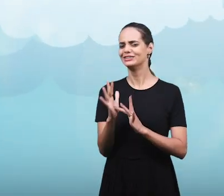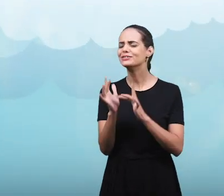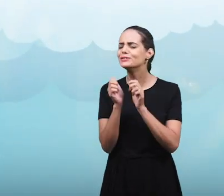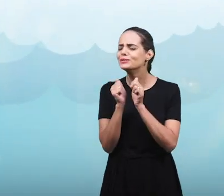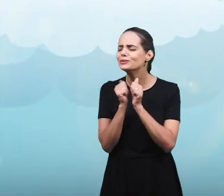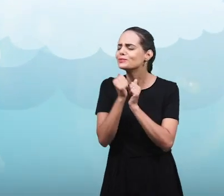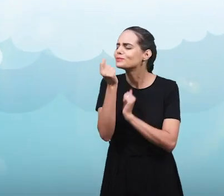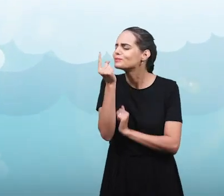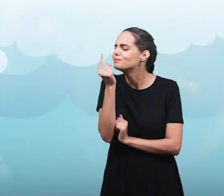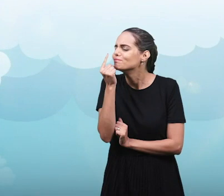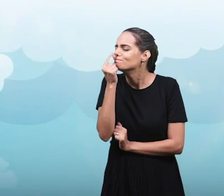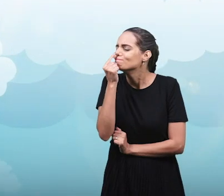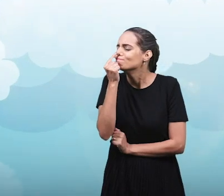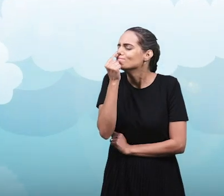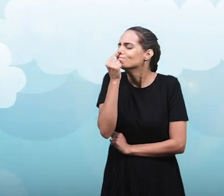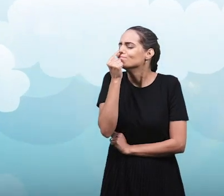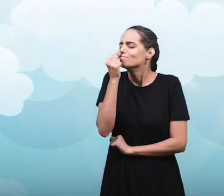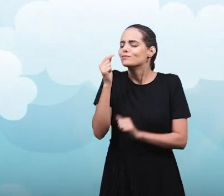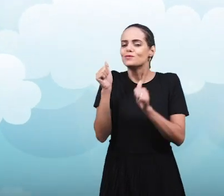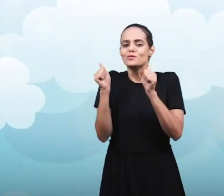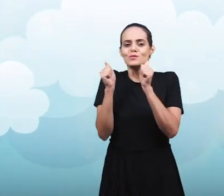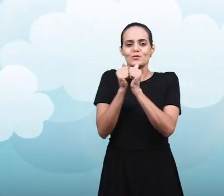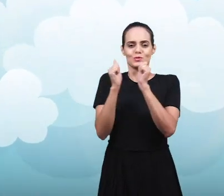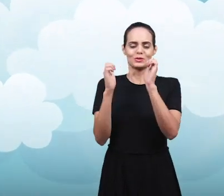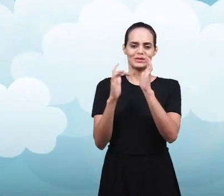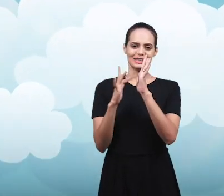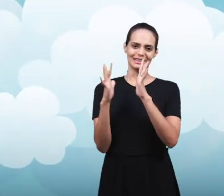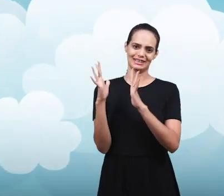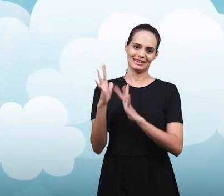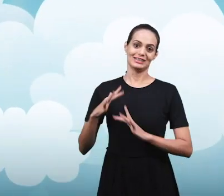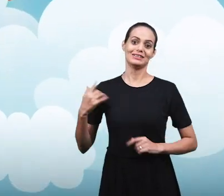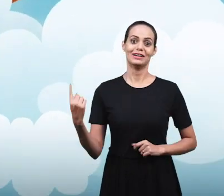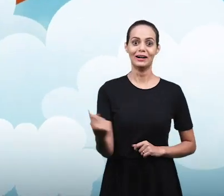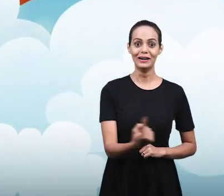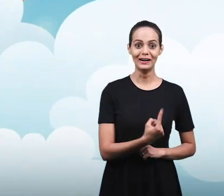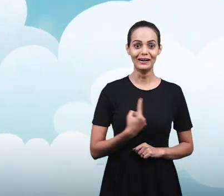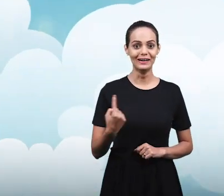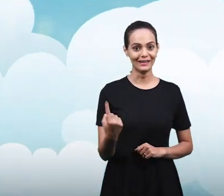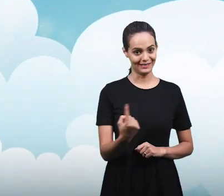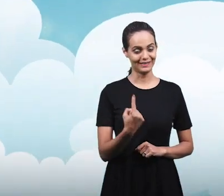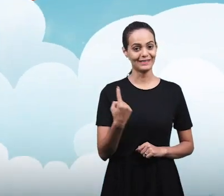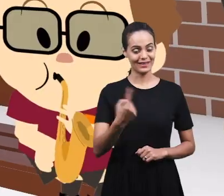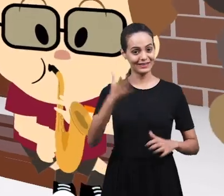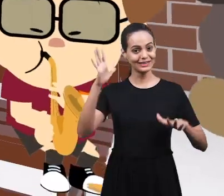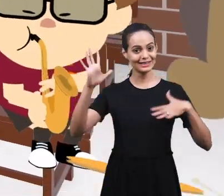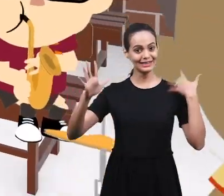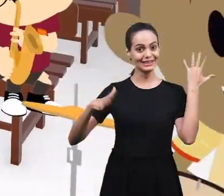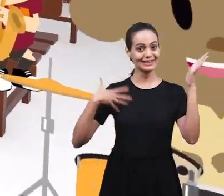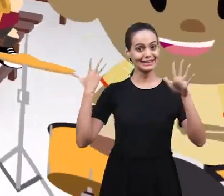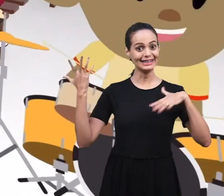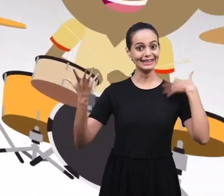mais pertinho, bem mais pertinho, bem mais pertinho vamos